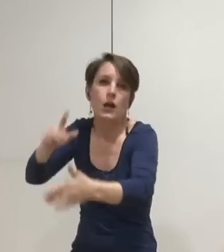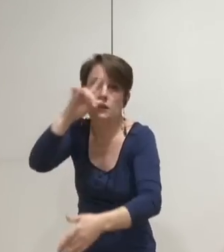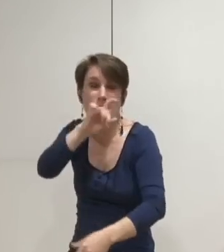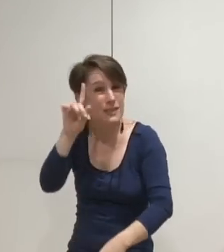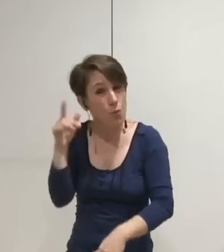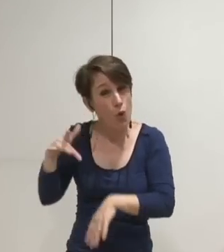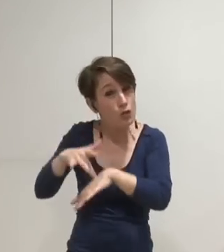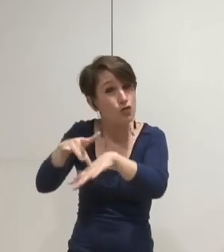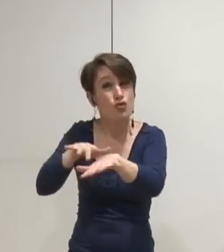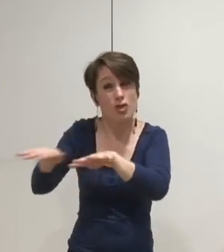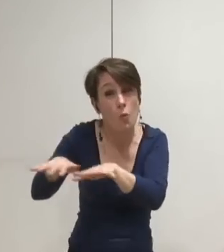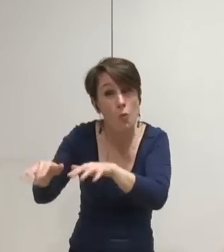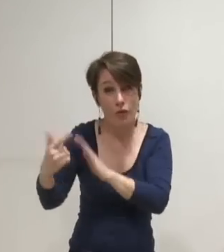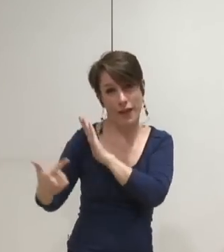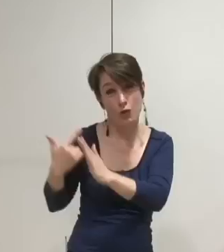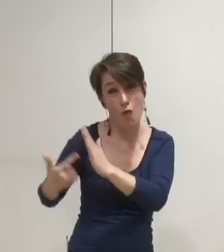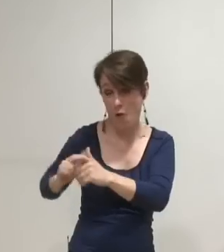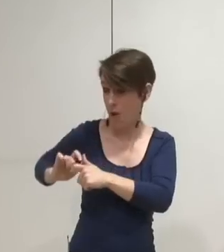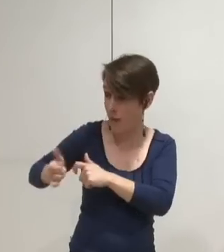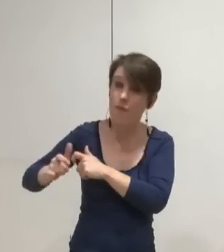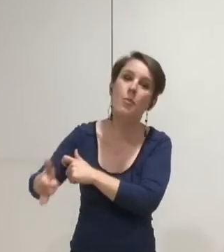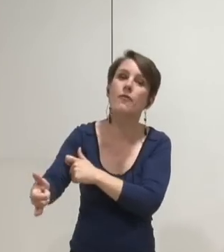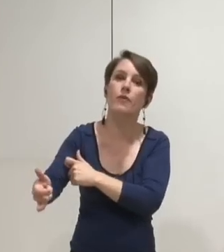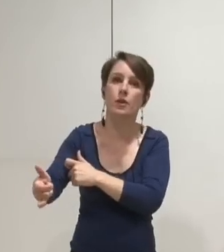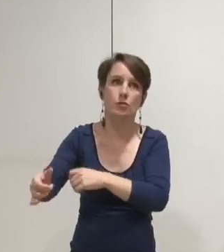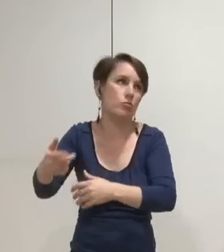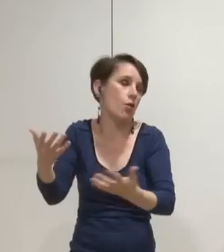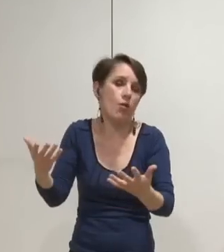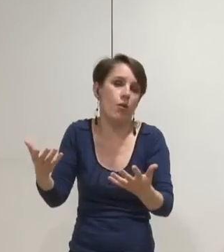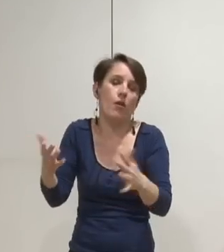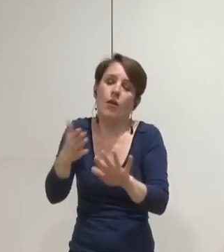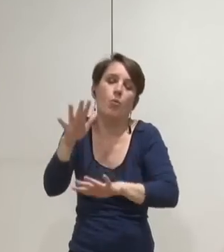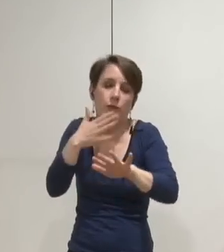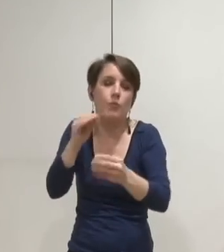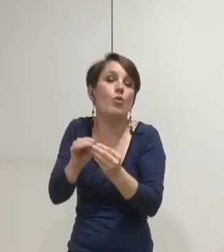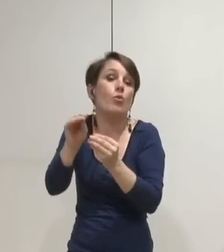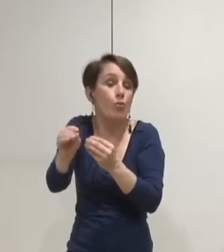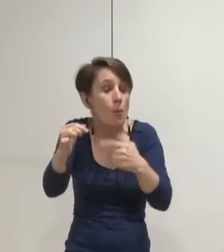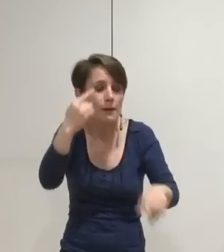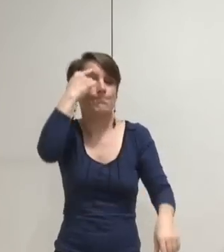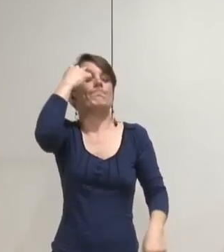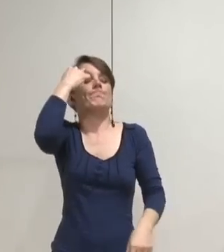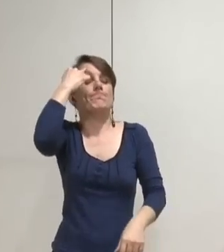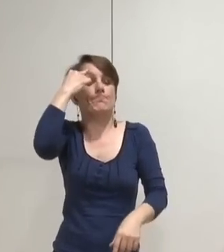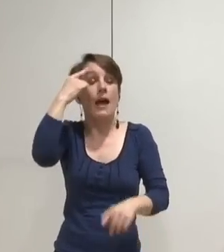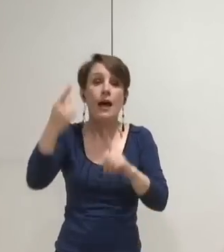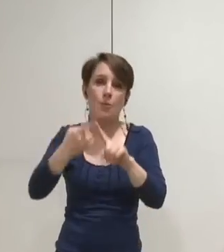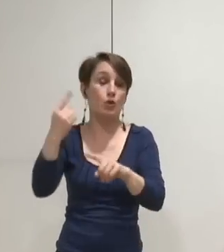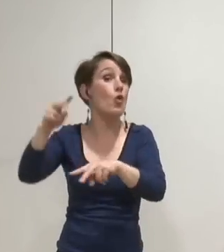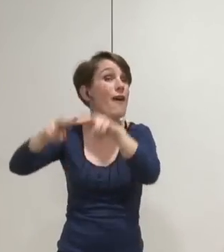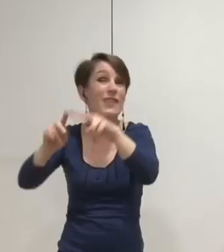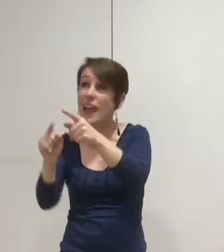tremblements de terre mais voilà je pense qu'il faut vraiment avoir ça en tête et et pouvoir travailler en ce sens avec les les associatifs